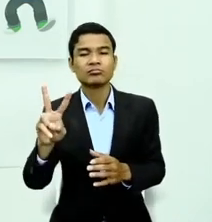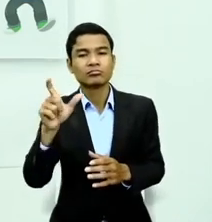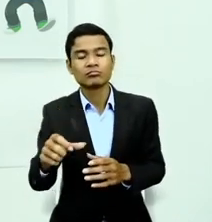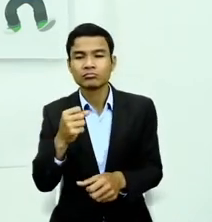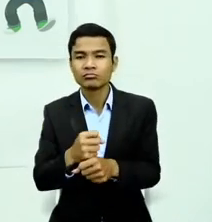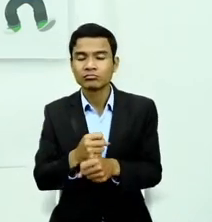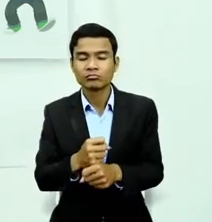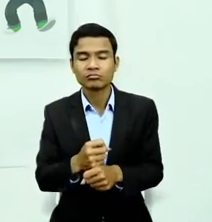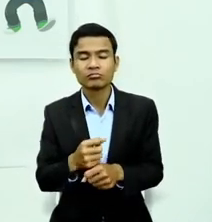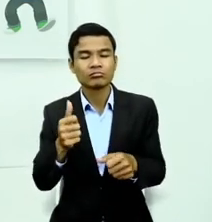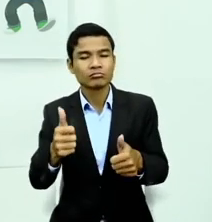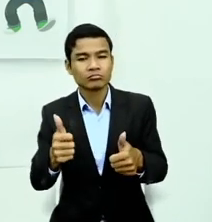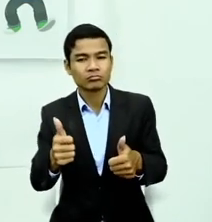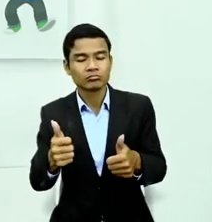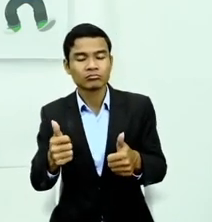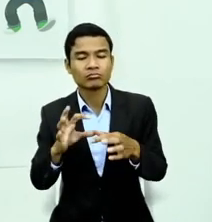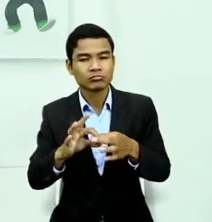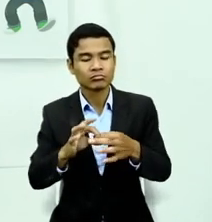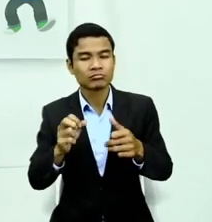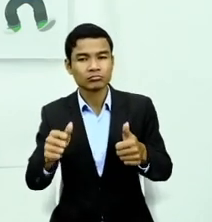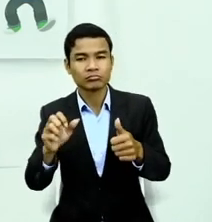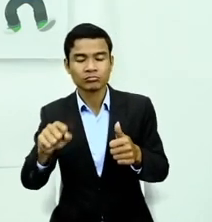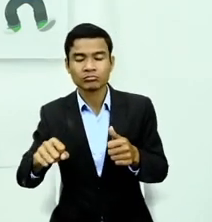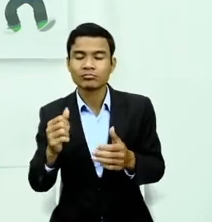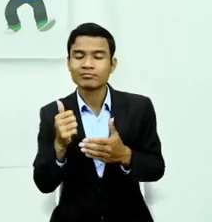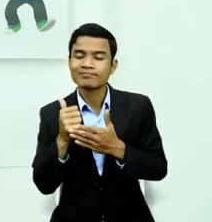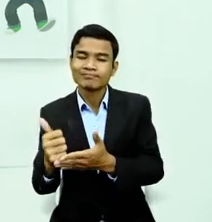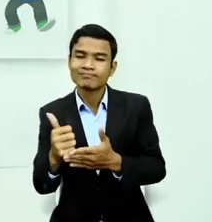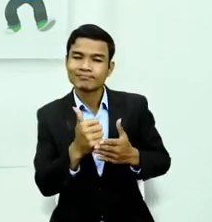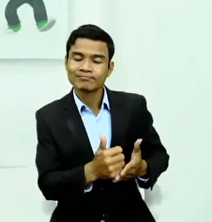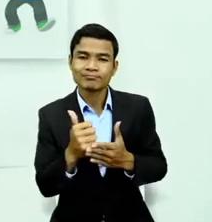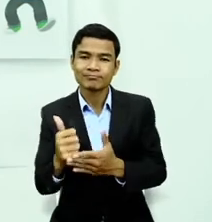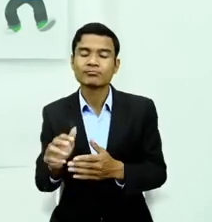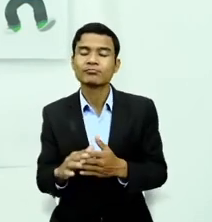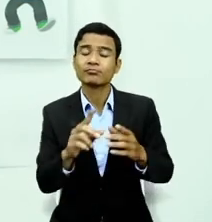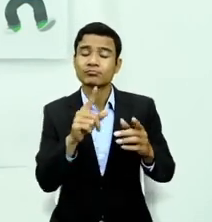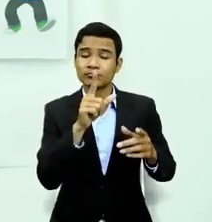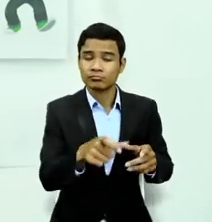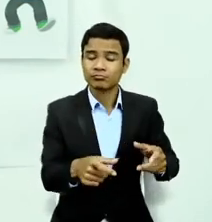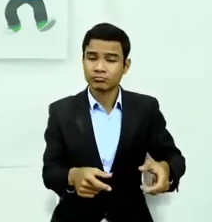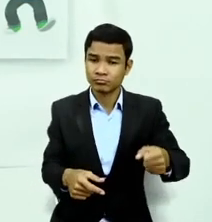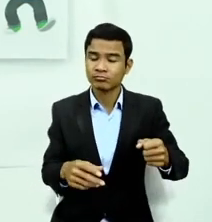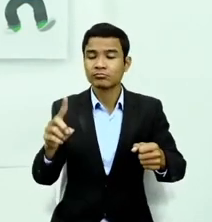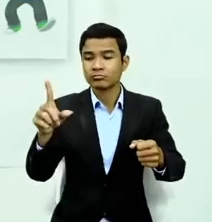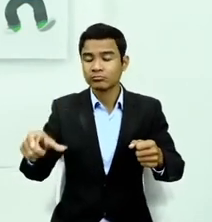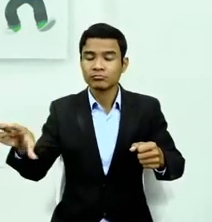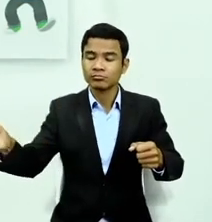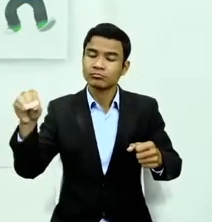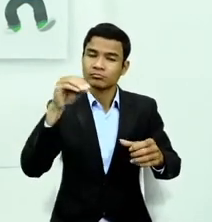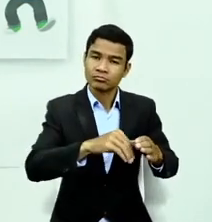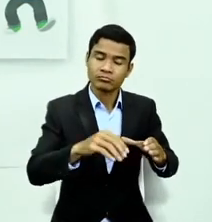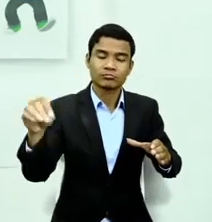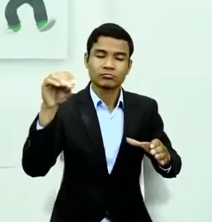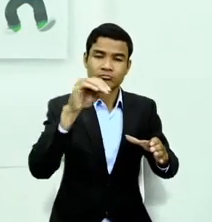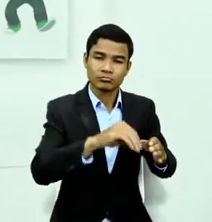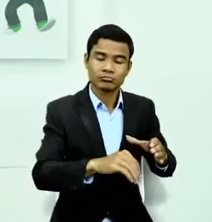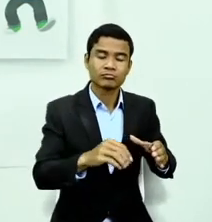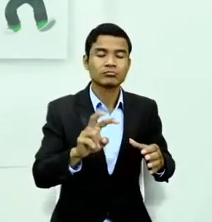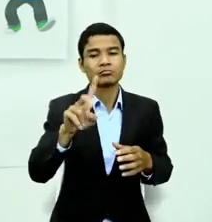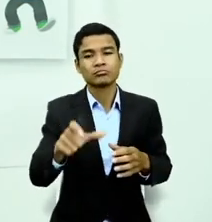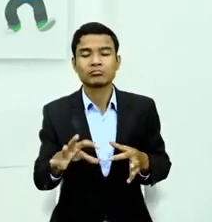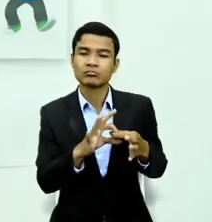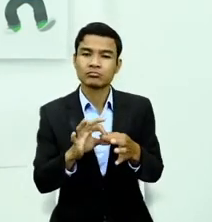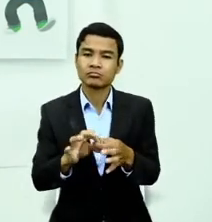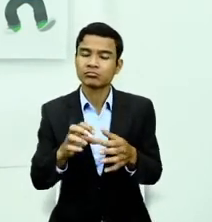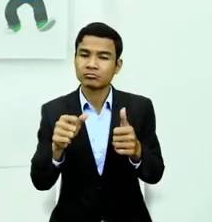nít đau miên tầm nè tầm nòng lo chìm muối khnì ớt cọt chìm chuối khnì mình nè cam thong tiếng pin nè hay đau rồi sầm rám chìm muối khnì nắng bộ qua tiếng pin miên tầm